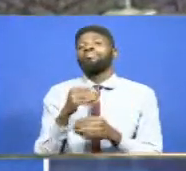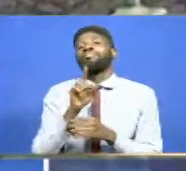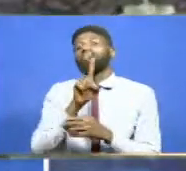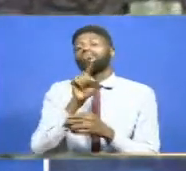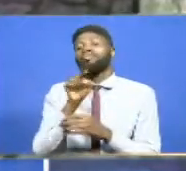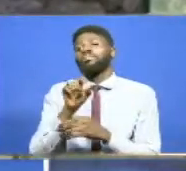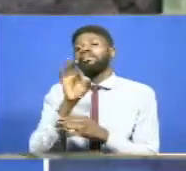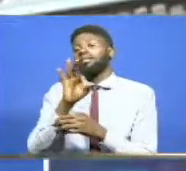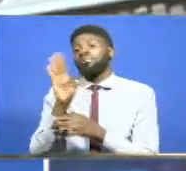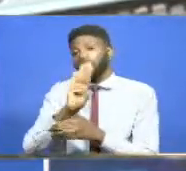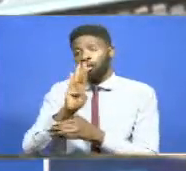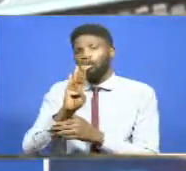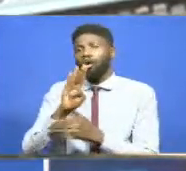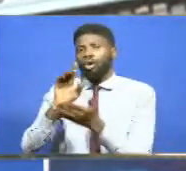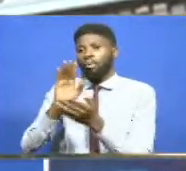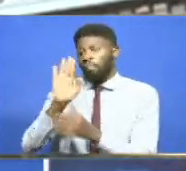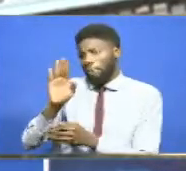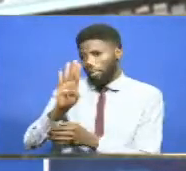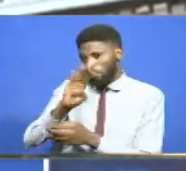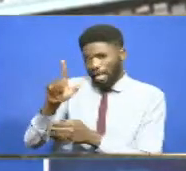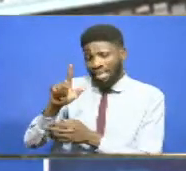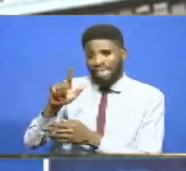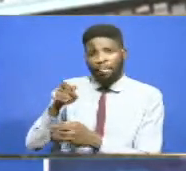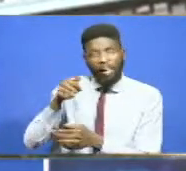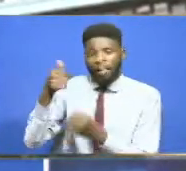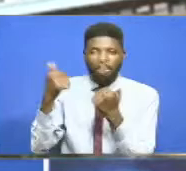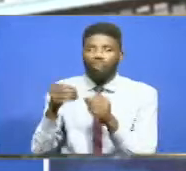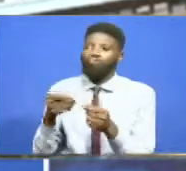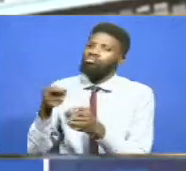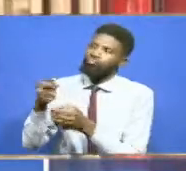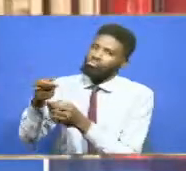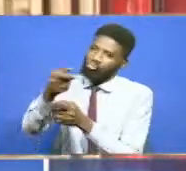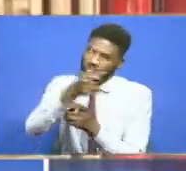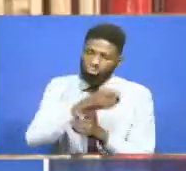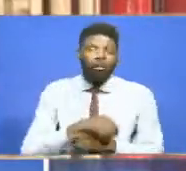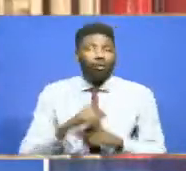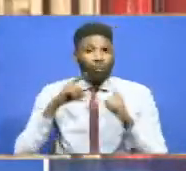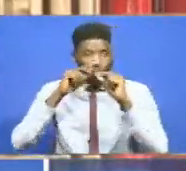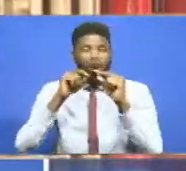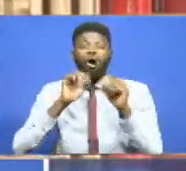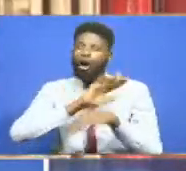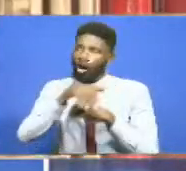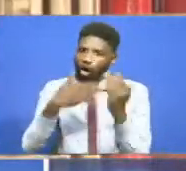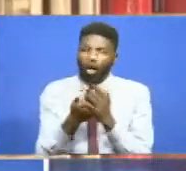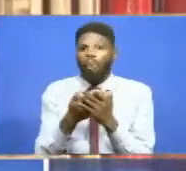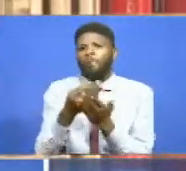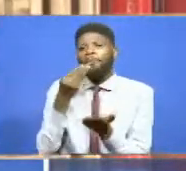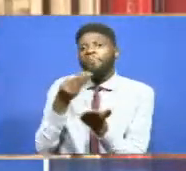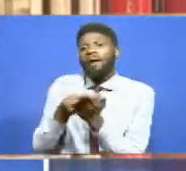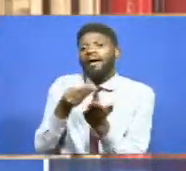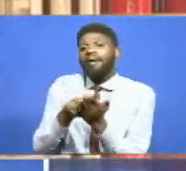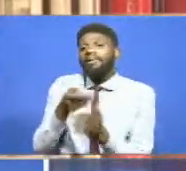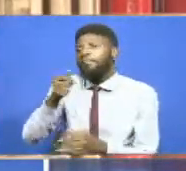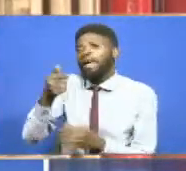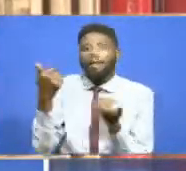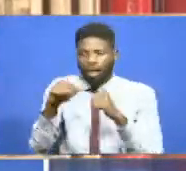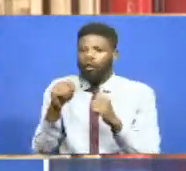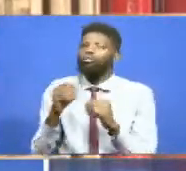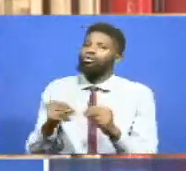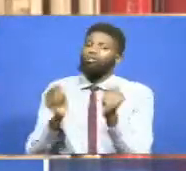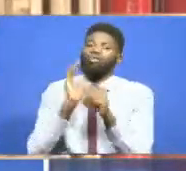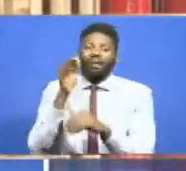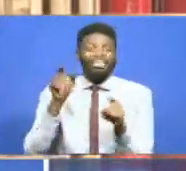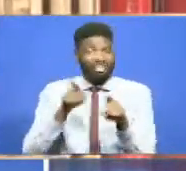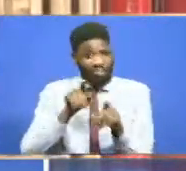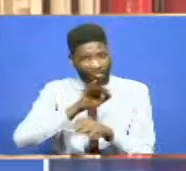kwa kaunti mbalimbali. Alihakikishia wakazi wa Nairobi kwamba madeni yote yatalipwa. Kaimu gavana huyo alitoa wito kwa wakazi